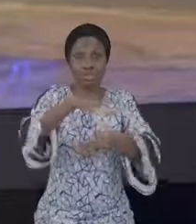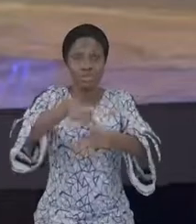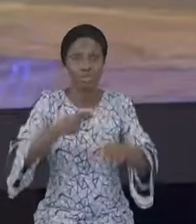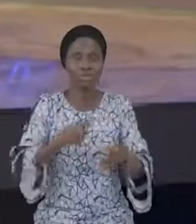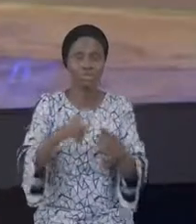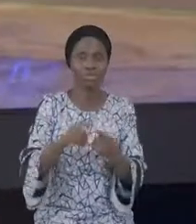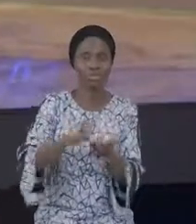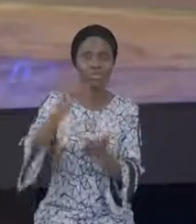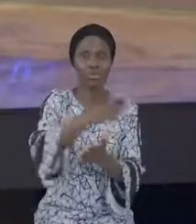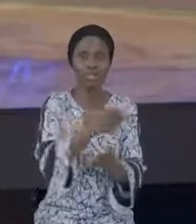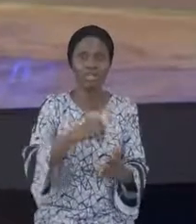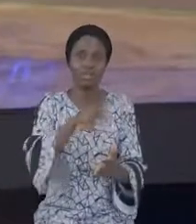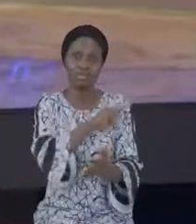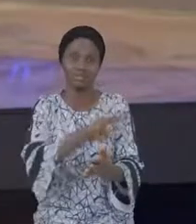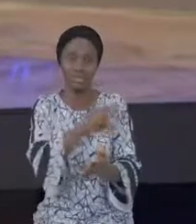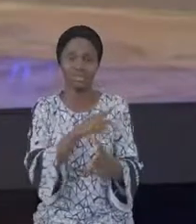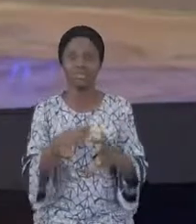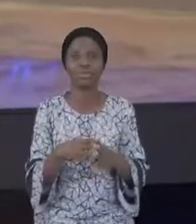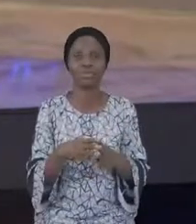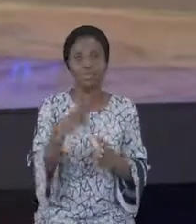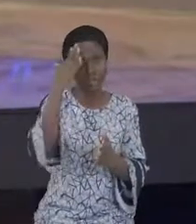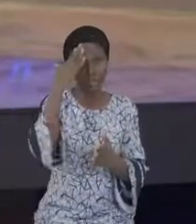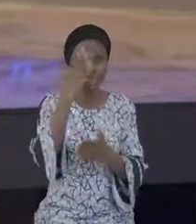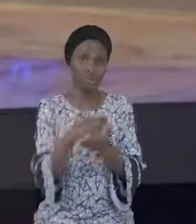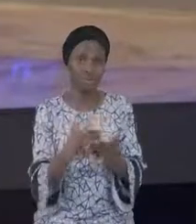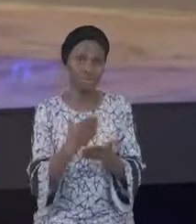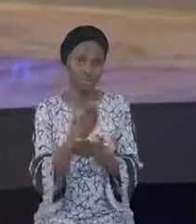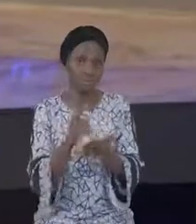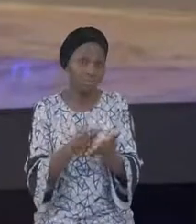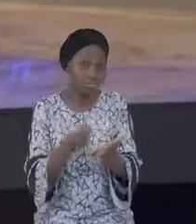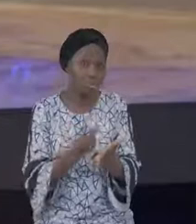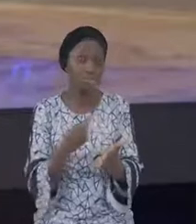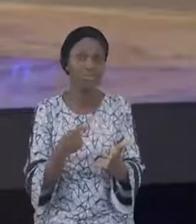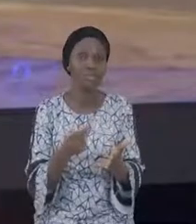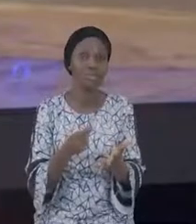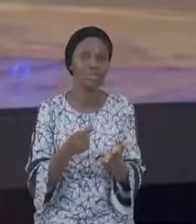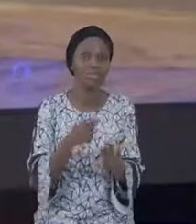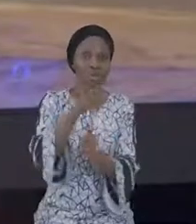vertu. Parfois, lorsque nous disons que